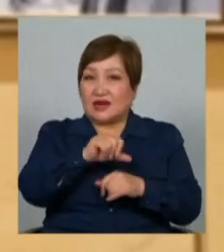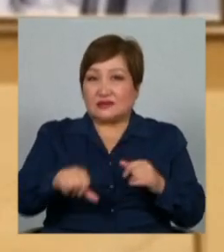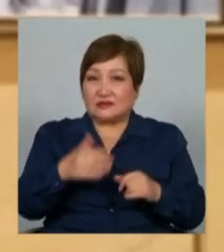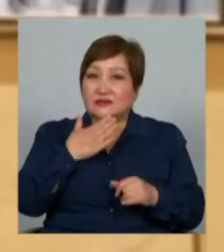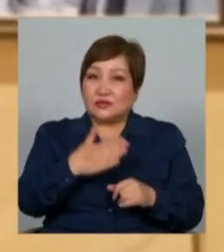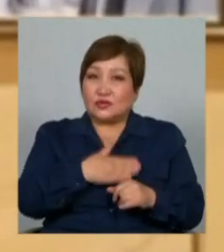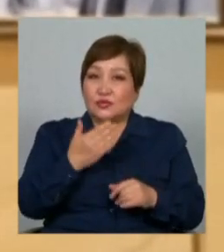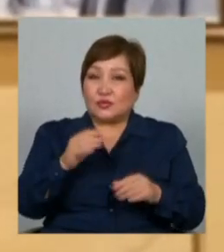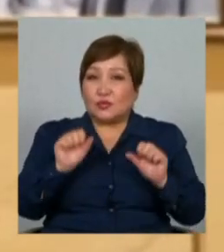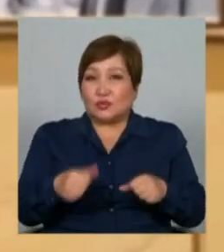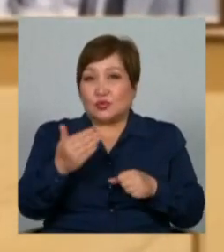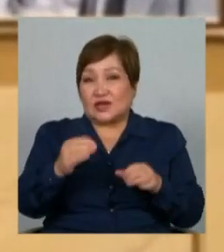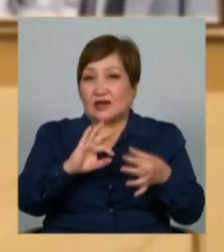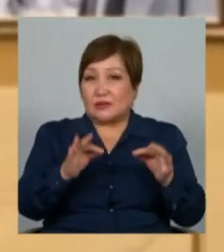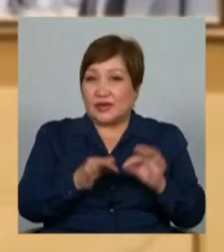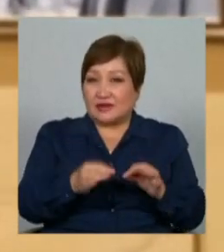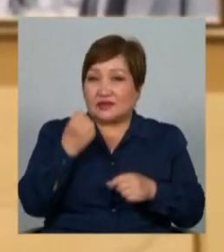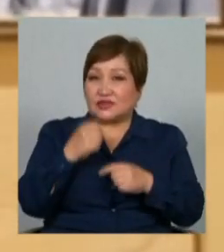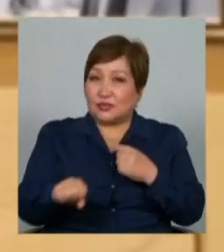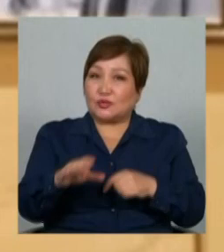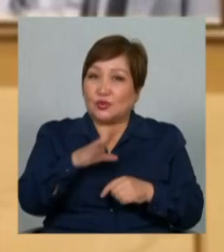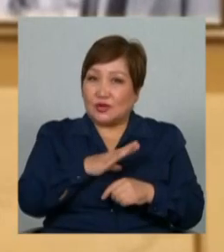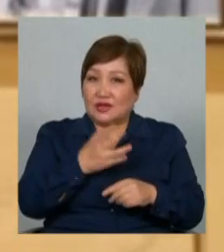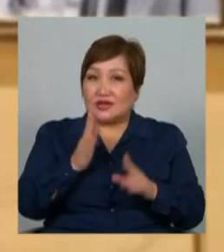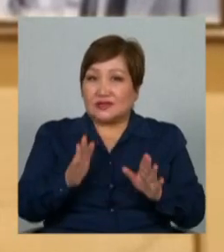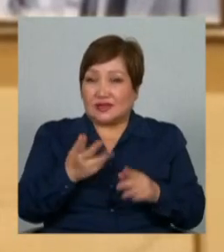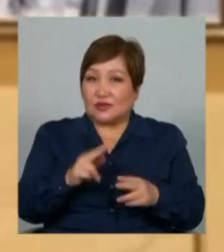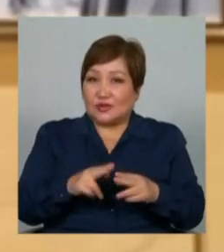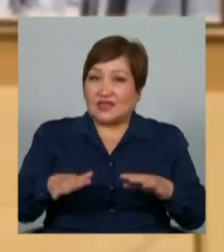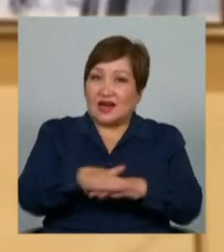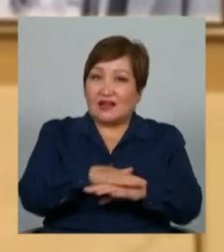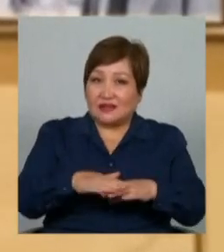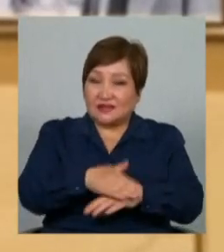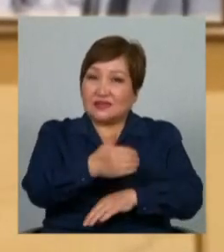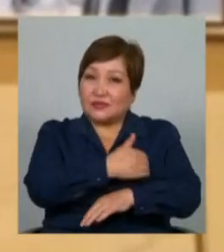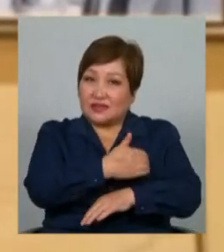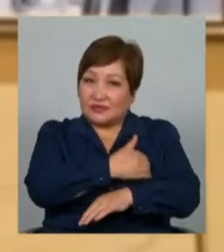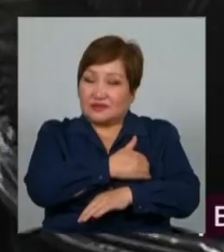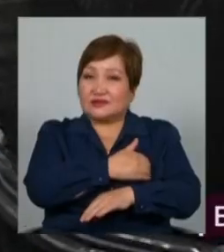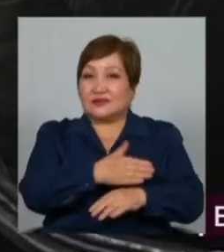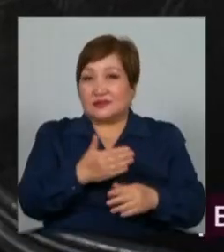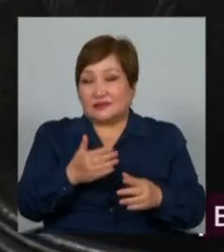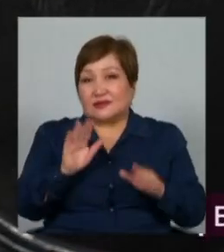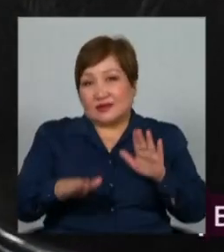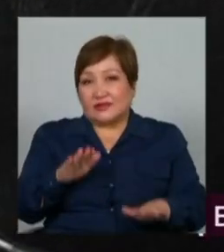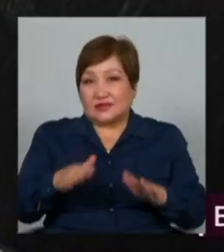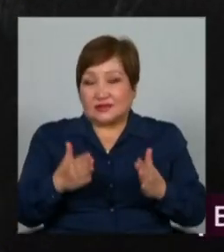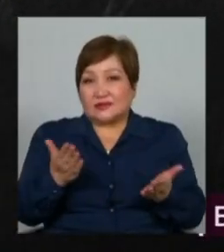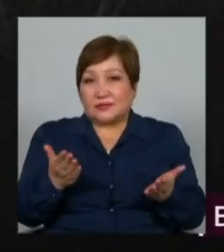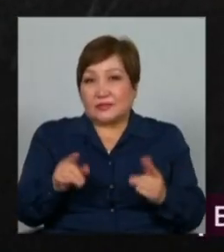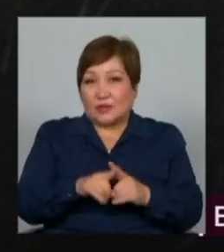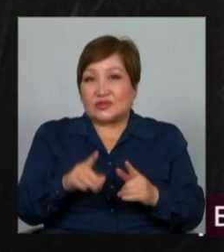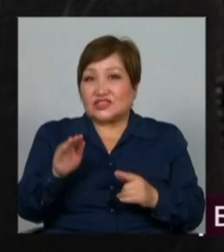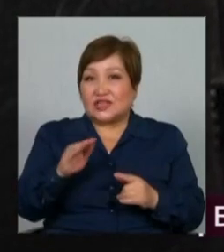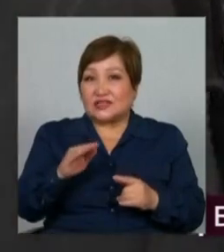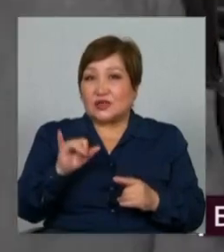оның олимпиаданың чемпион болуына тек қана осы халықтың батасы мен халықтың тілегі шығар. Бір туар азамат Жақсылық